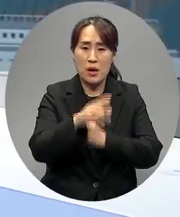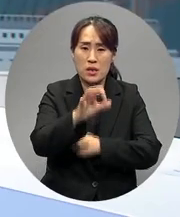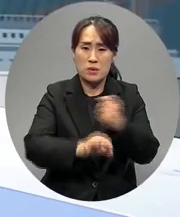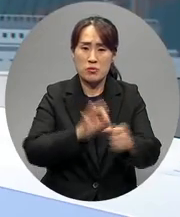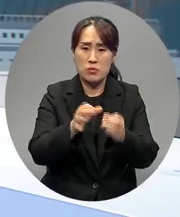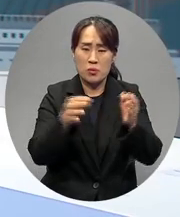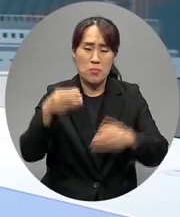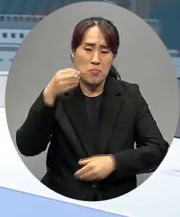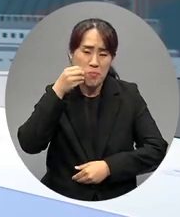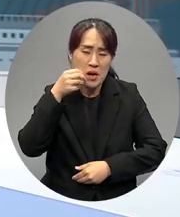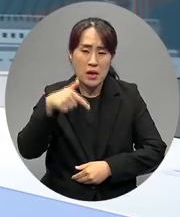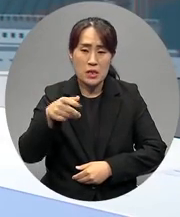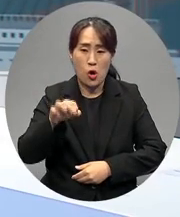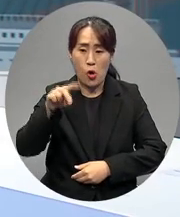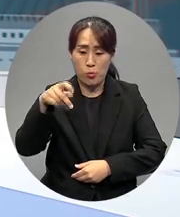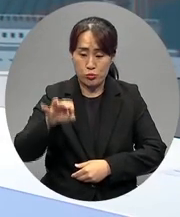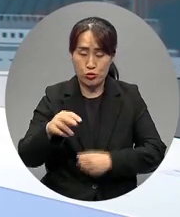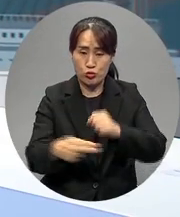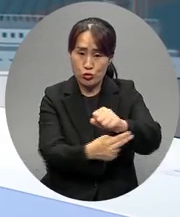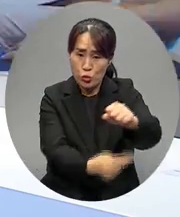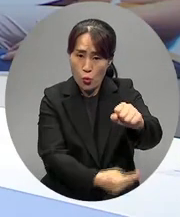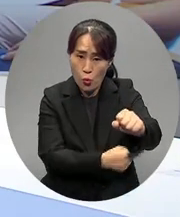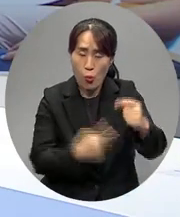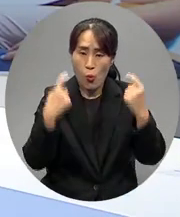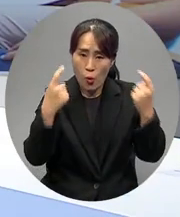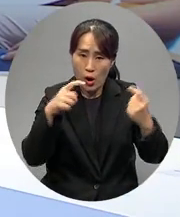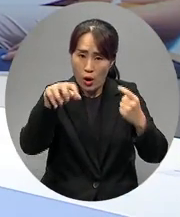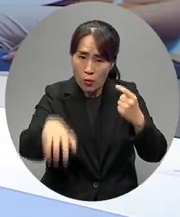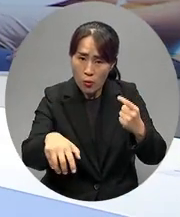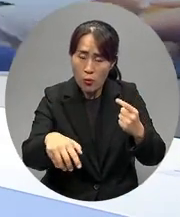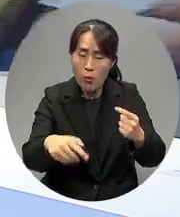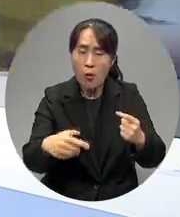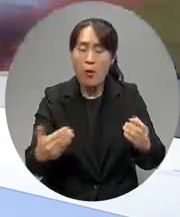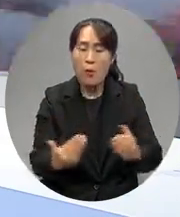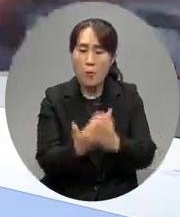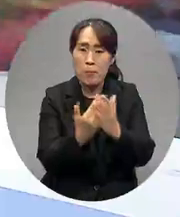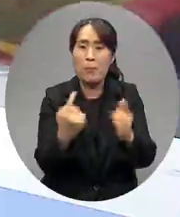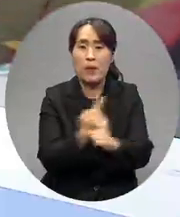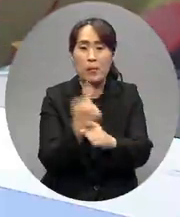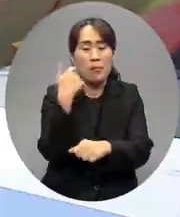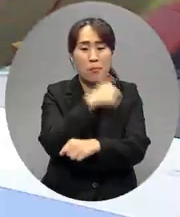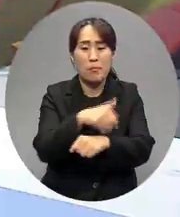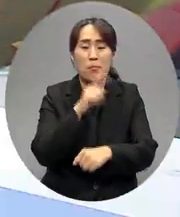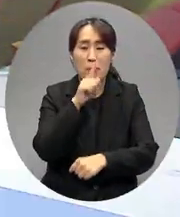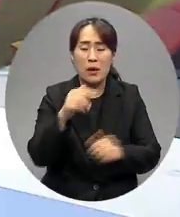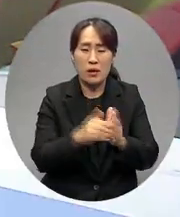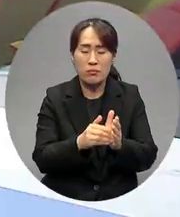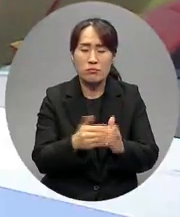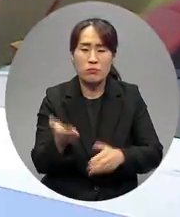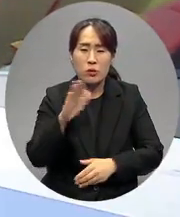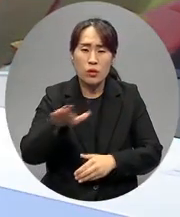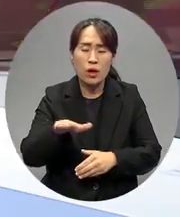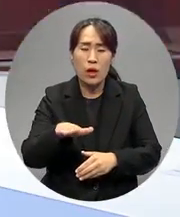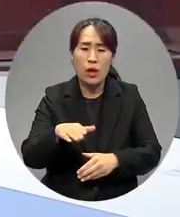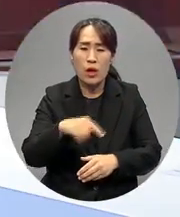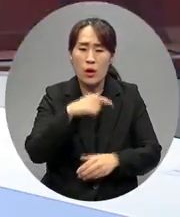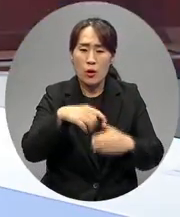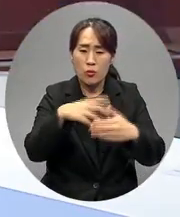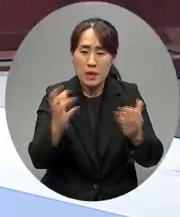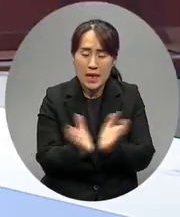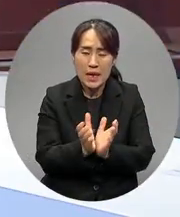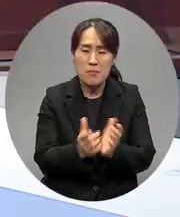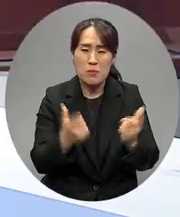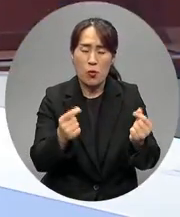흉물로 방치된 청풍교를 관광자원으로 개발하겠다고 밝혔습니다. 그런데 같은 국민의힘 소속 도의원이